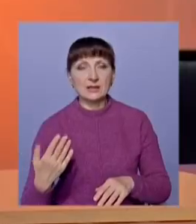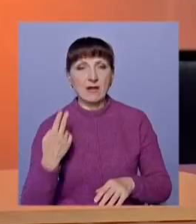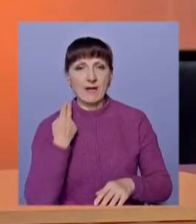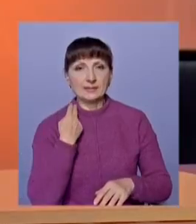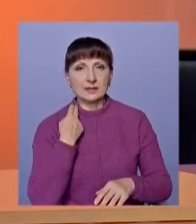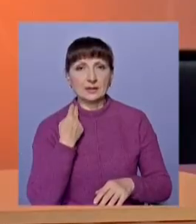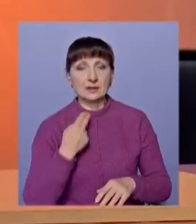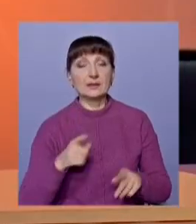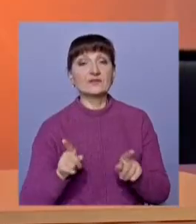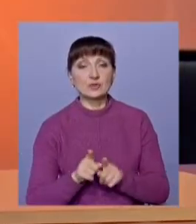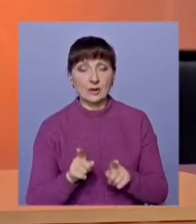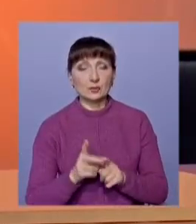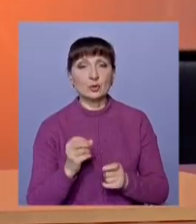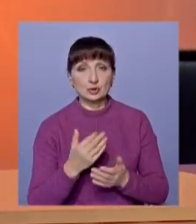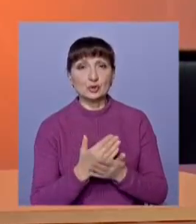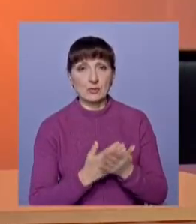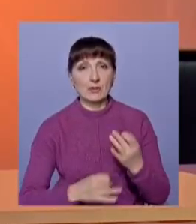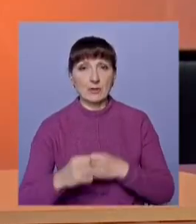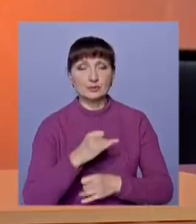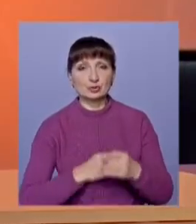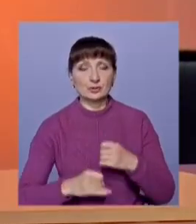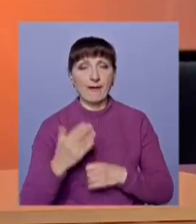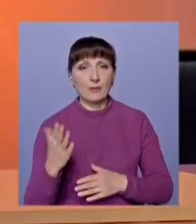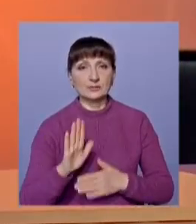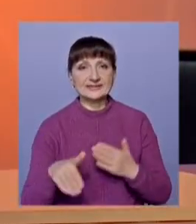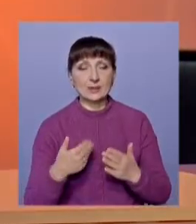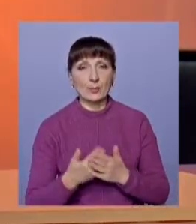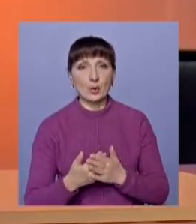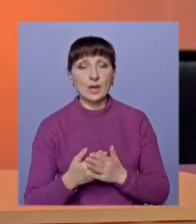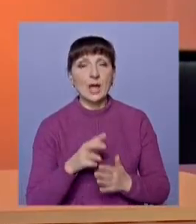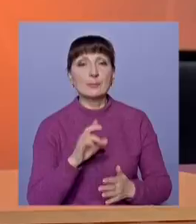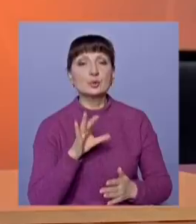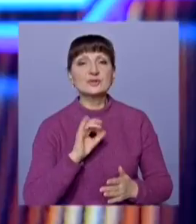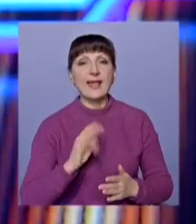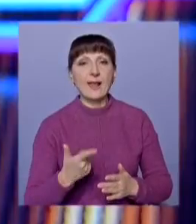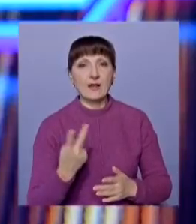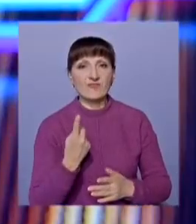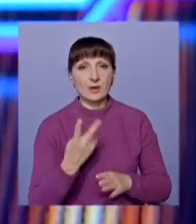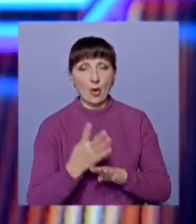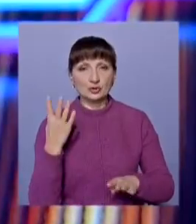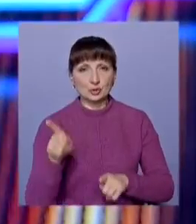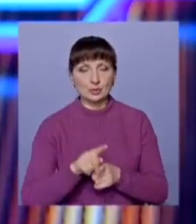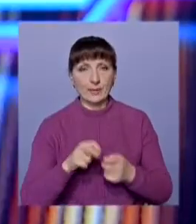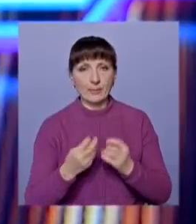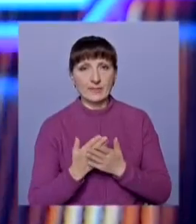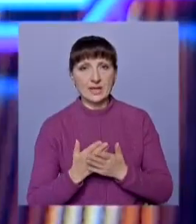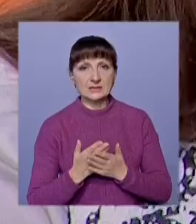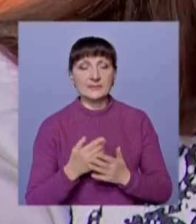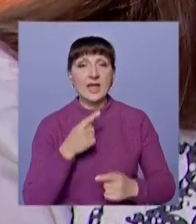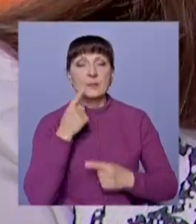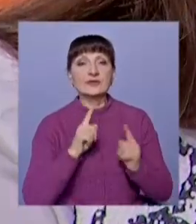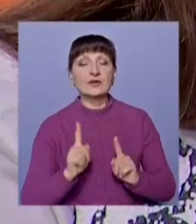Англии. Вот он все еще как бы на повестке дня стоит, и в принципе и для Брюсселя так в том числе, в первую очередь. Вот, то есть мы говорим о том,